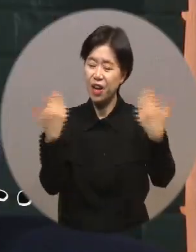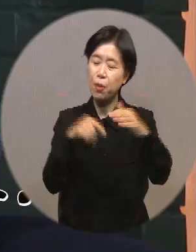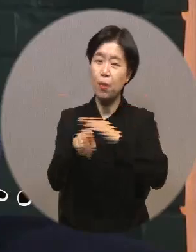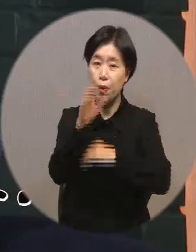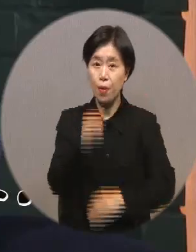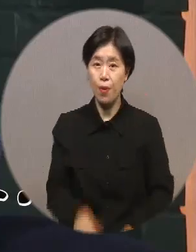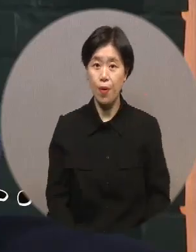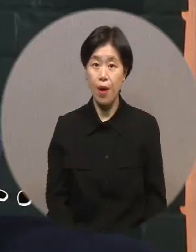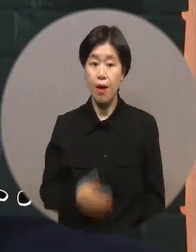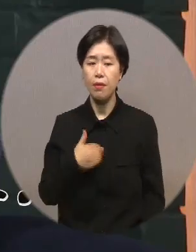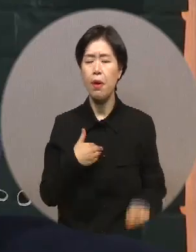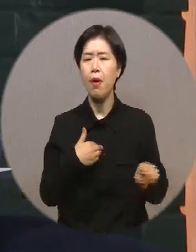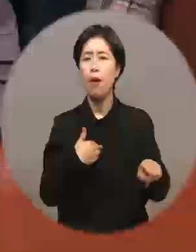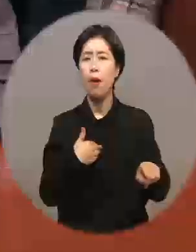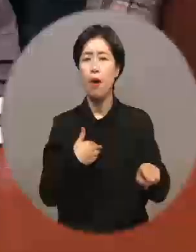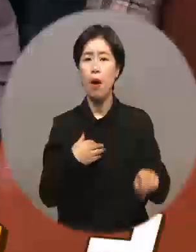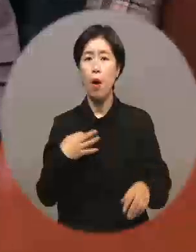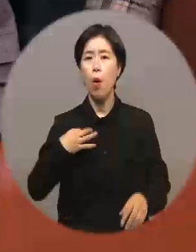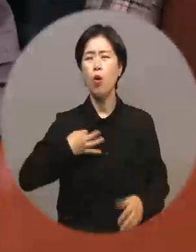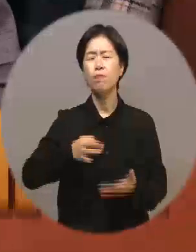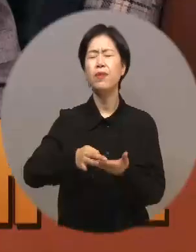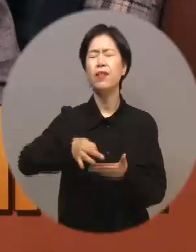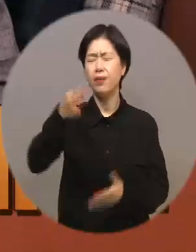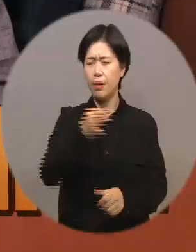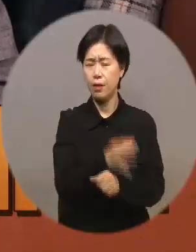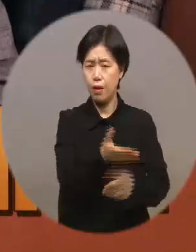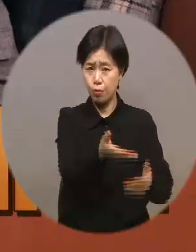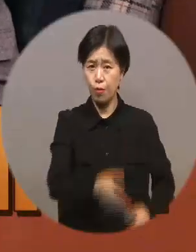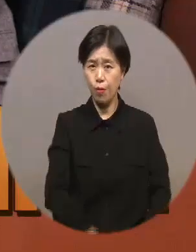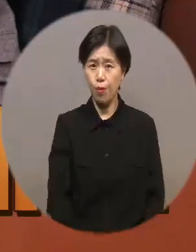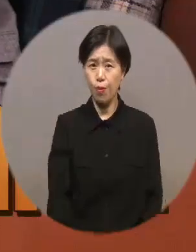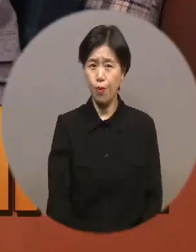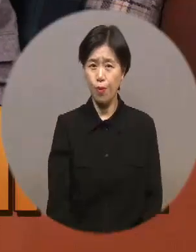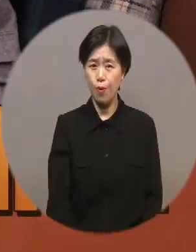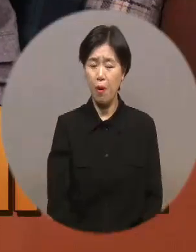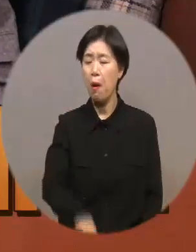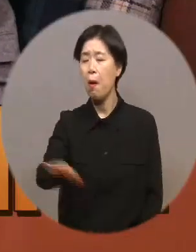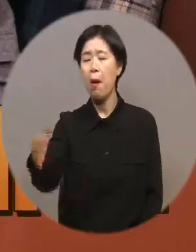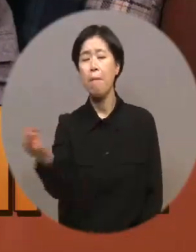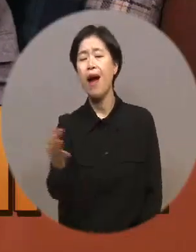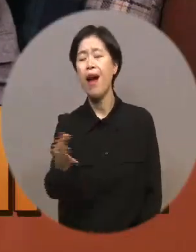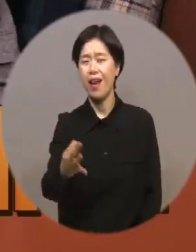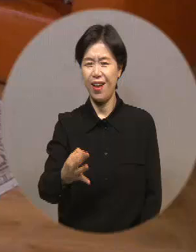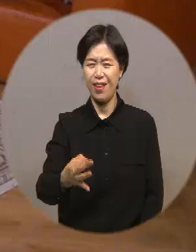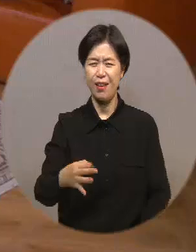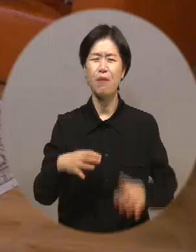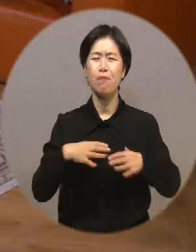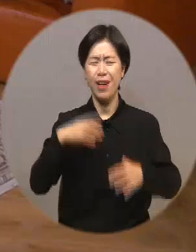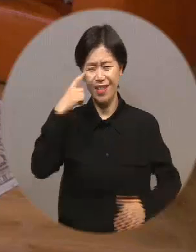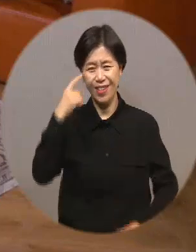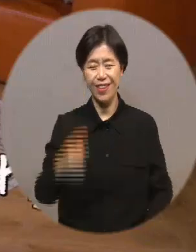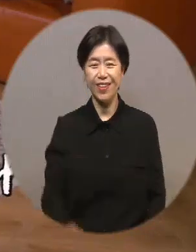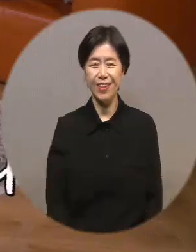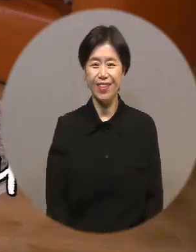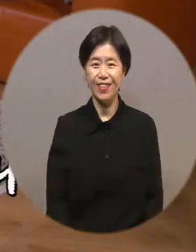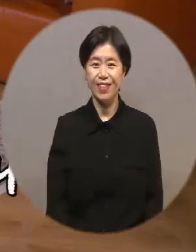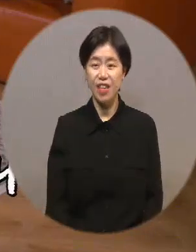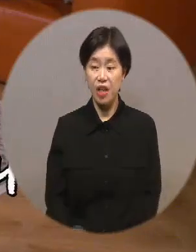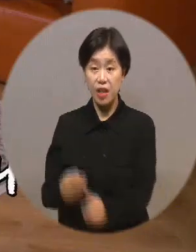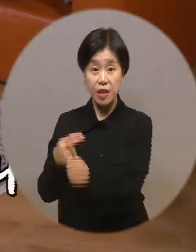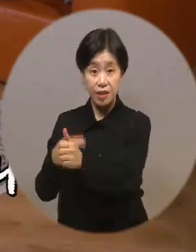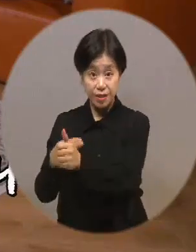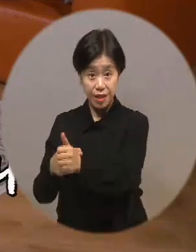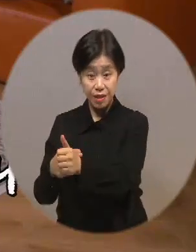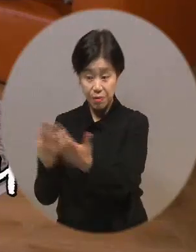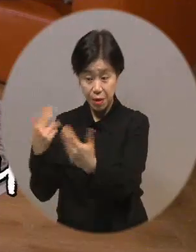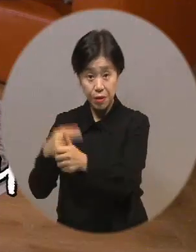일부러 브랜드만 좀 입혔고요. 그러니까는 나도 안 그랬거든. 네, 나도 안 근데 그랬는데. 이게 뭐, 그러니까 어쨌든 선생님은 이 아이의